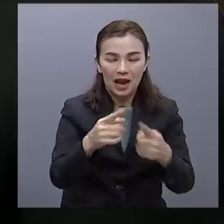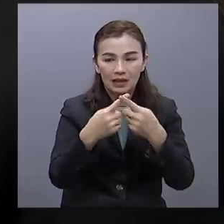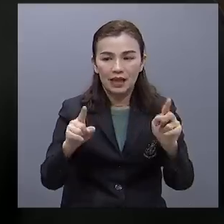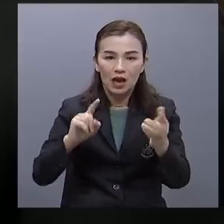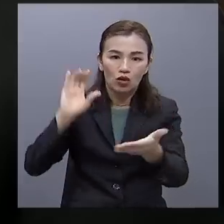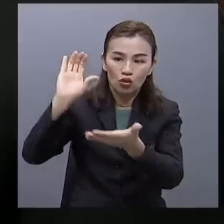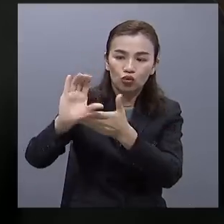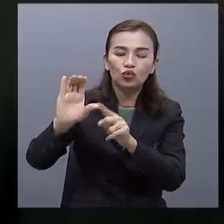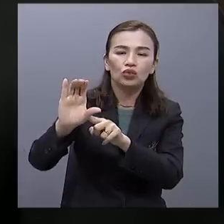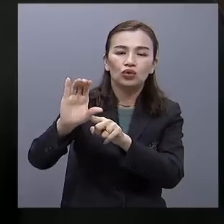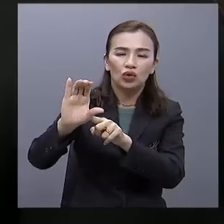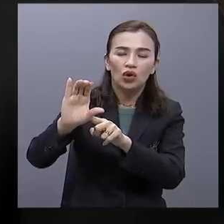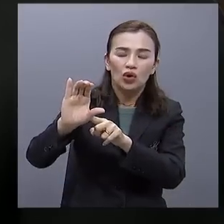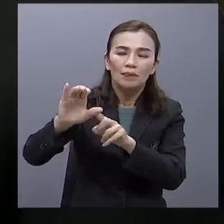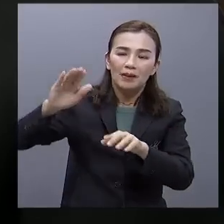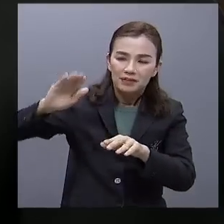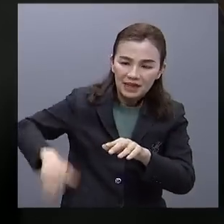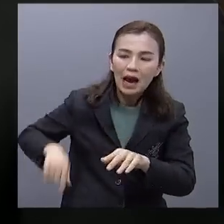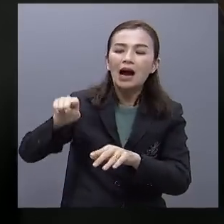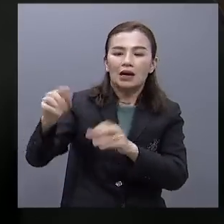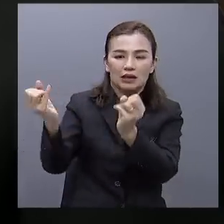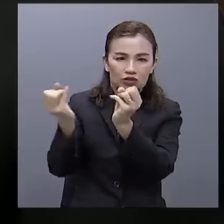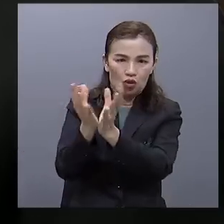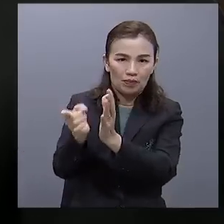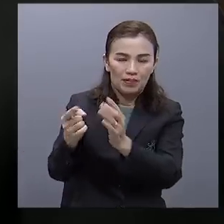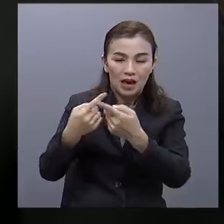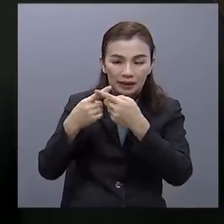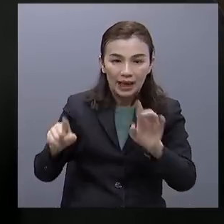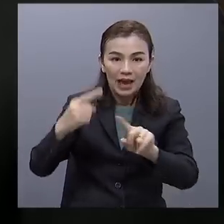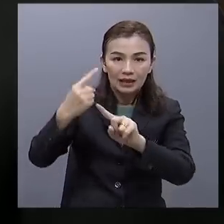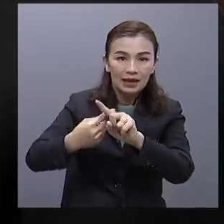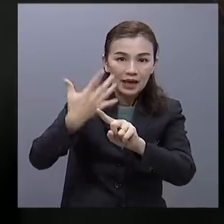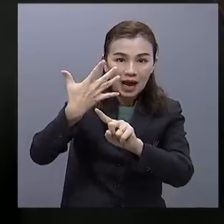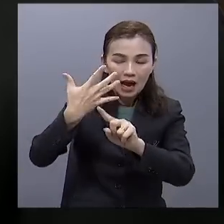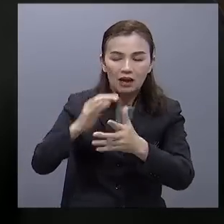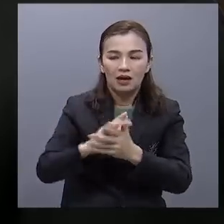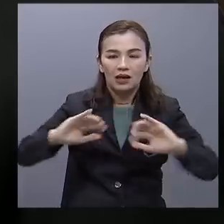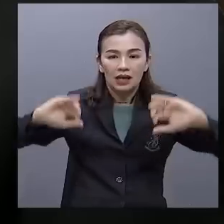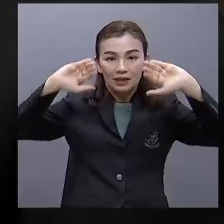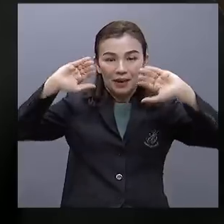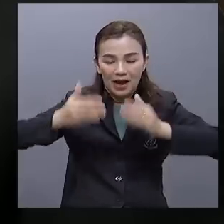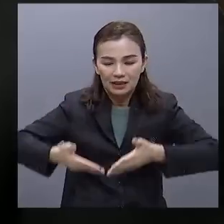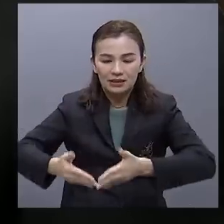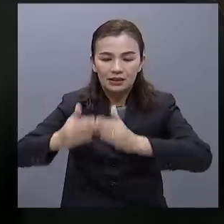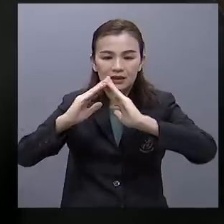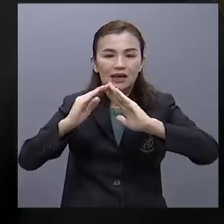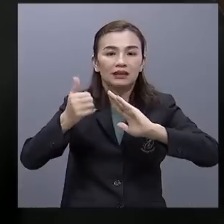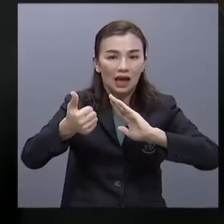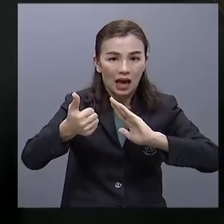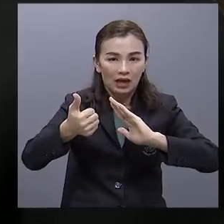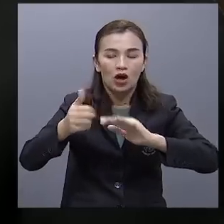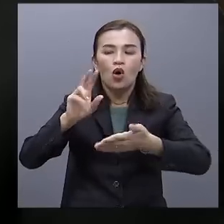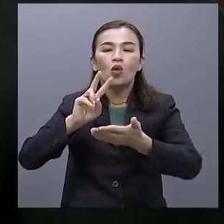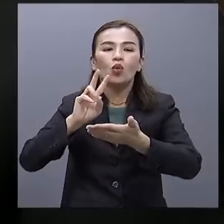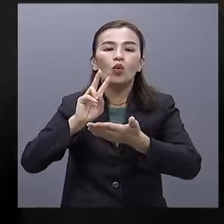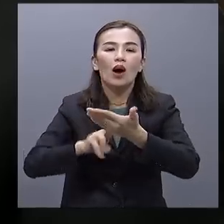ล่าช้าแต่พอล่าช้าปั๊บเนี่ยนะครับพอรัฐบาลมาเดือนพฤษภาในกรณีนะฮะ ก็จะหมายความว่ามันมากระตุ้นหนักๆขึ้นม